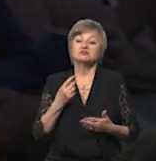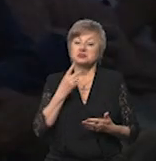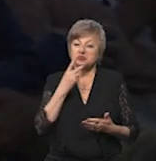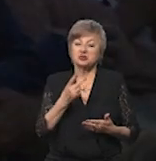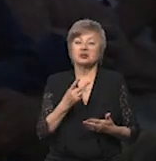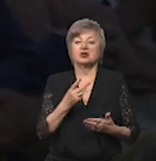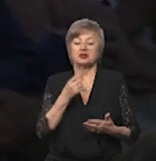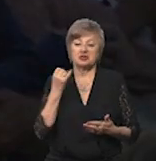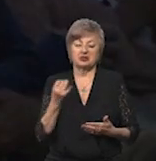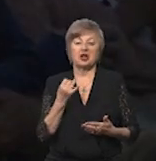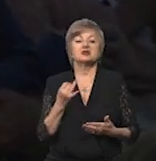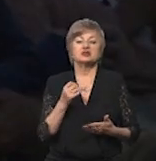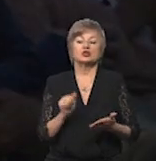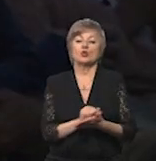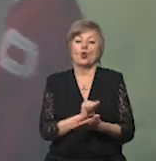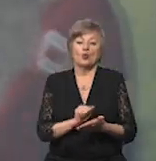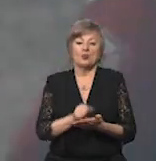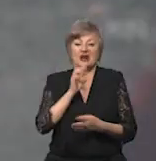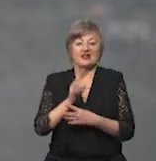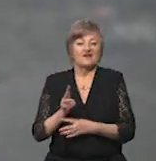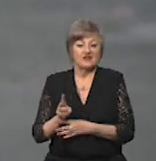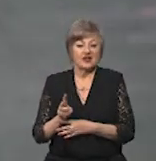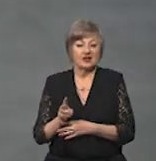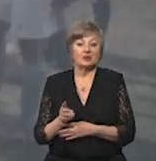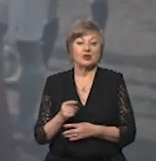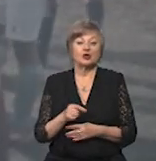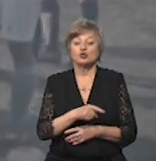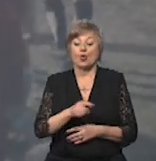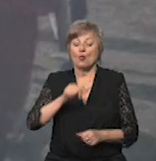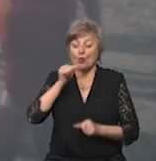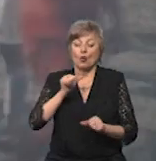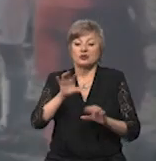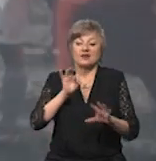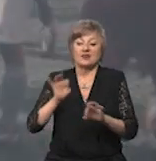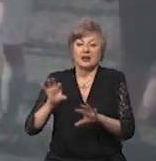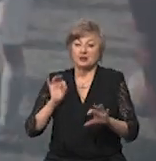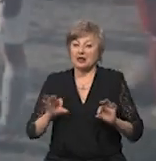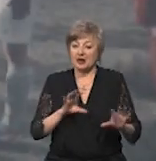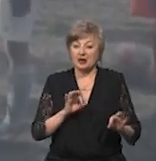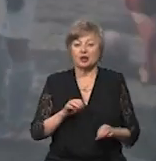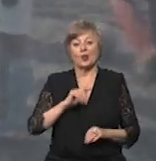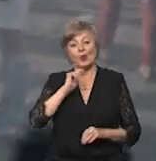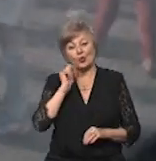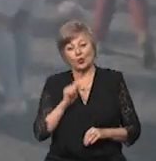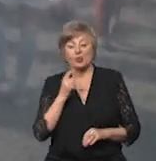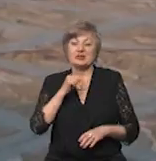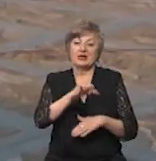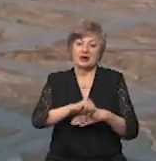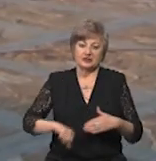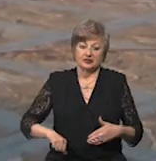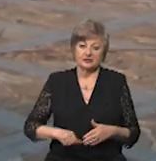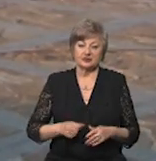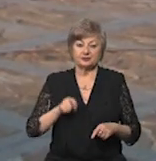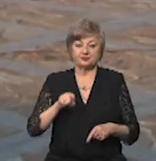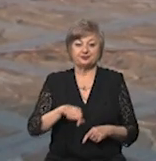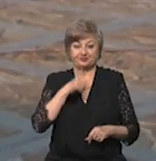добіркою якісних документальних фільмів, що відбирались протягом року по різних фестивалях України та за кордону. Цього